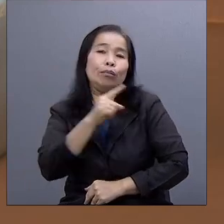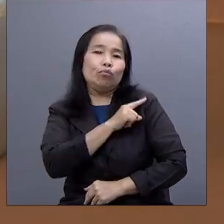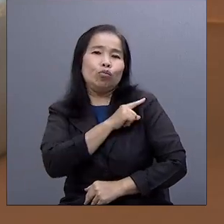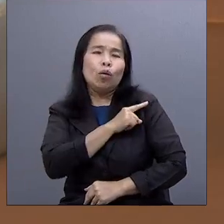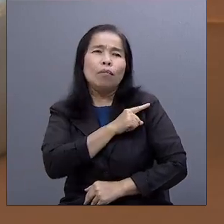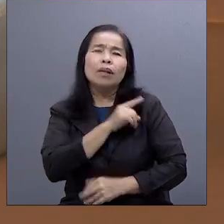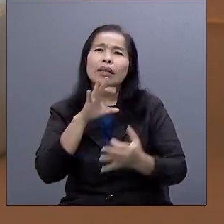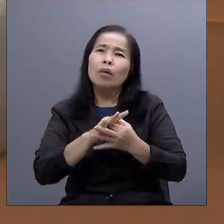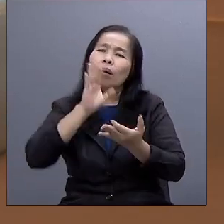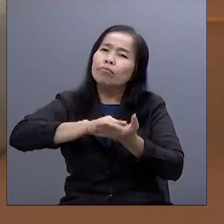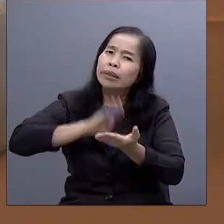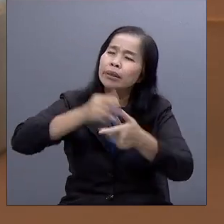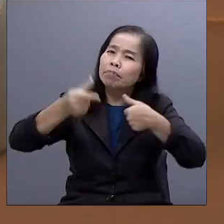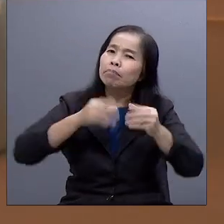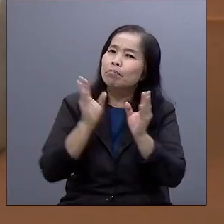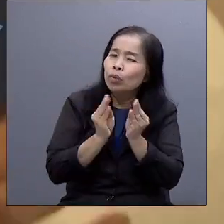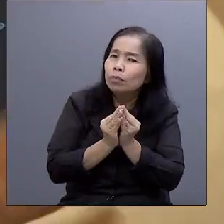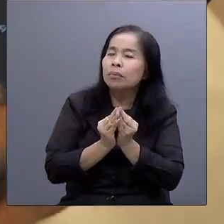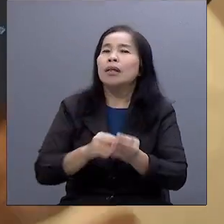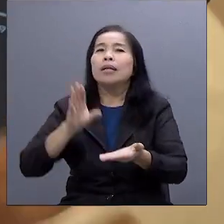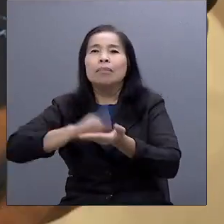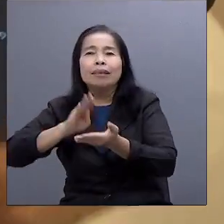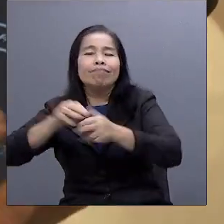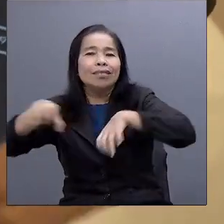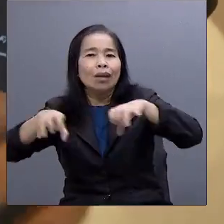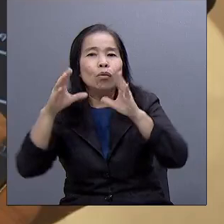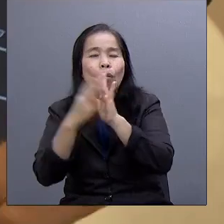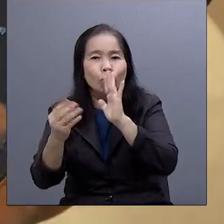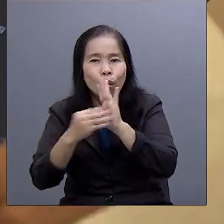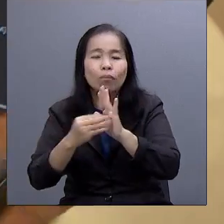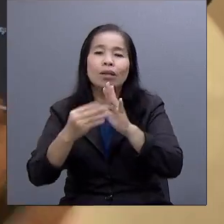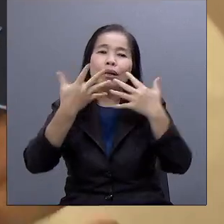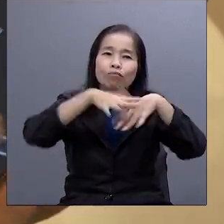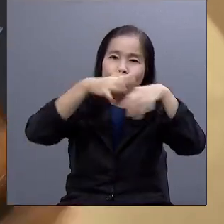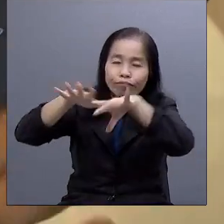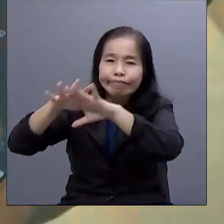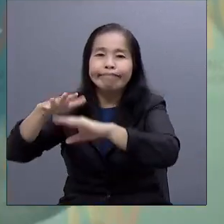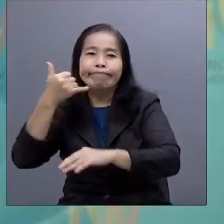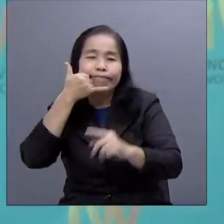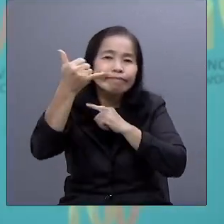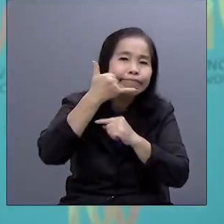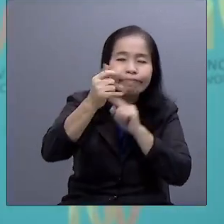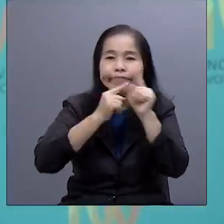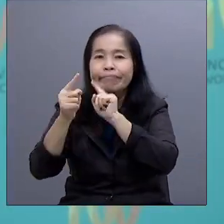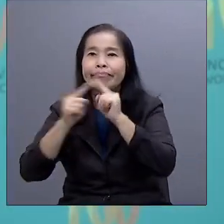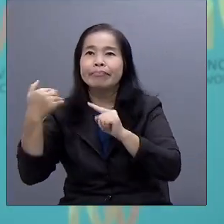ทตaran้ระใหจดปนและมี